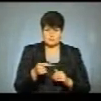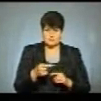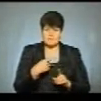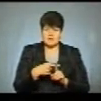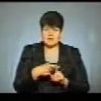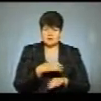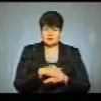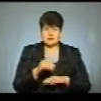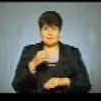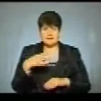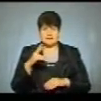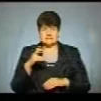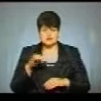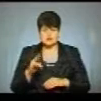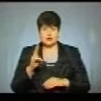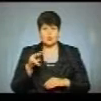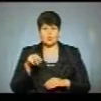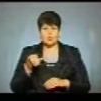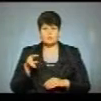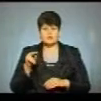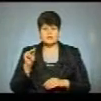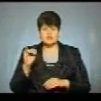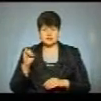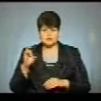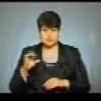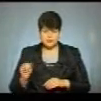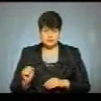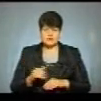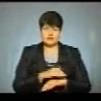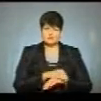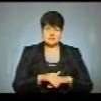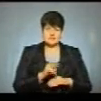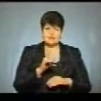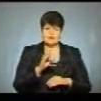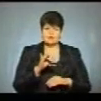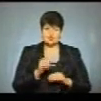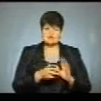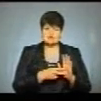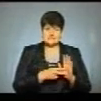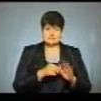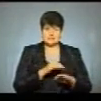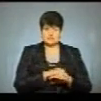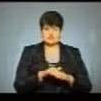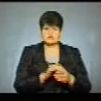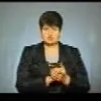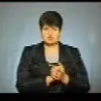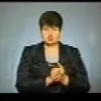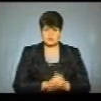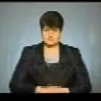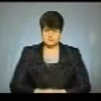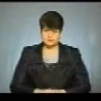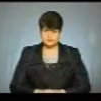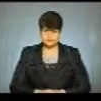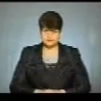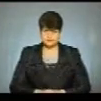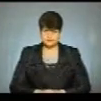перехресті вулиць 15 квітня і Купчинського у мікрорайоні Сонячний і вулиці Кривоноса 7 на Дружбі. Більше про це Богдана Сарабун